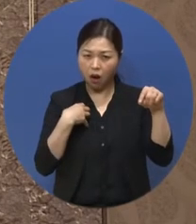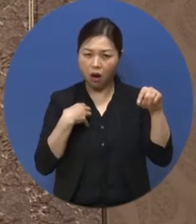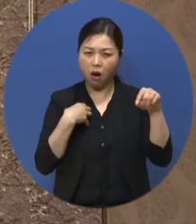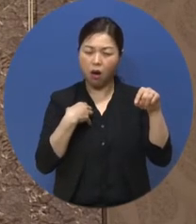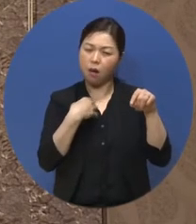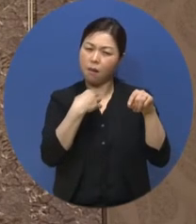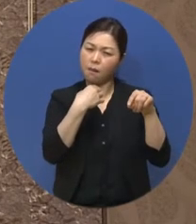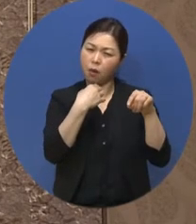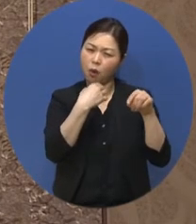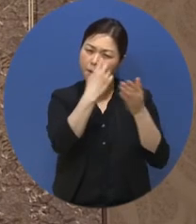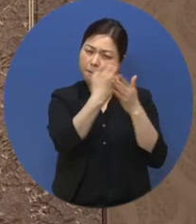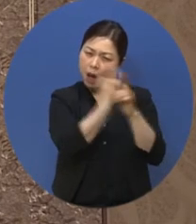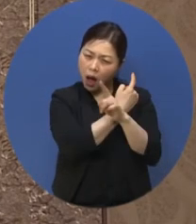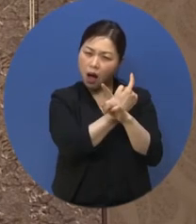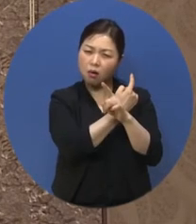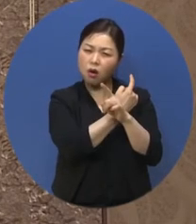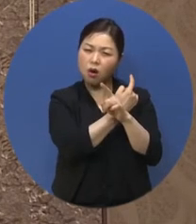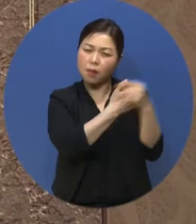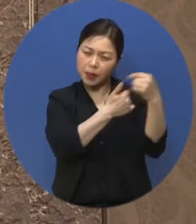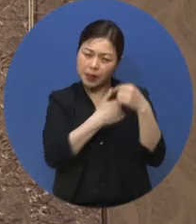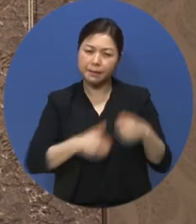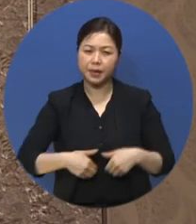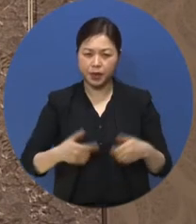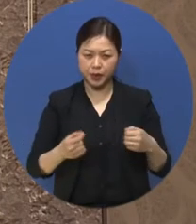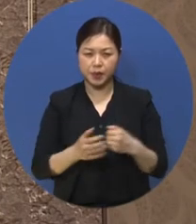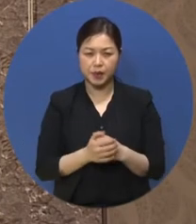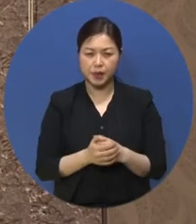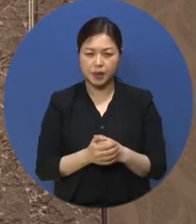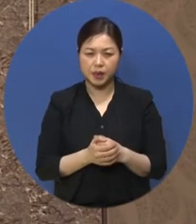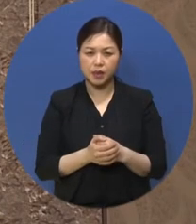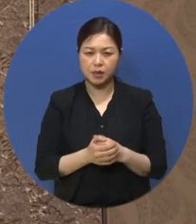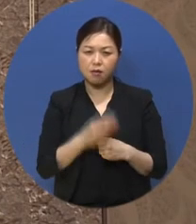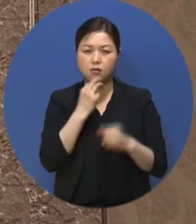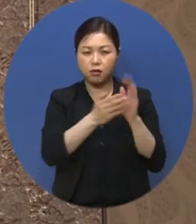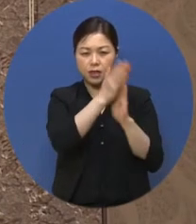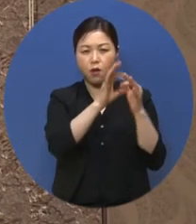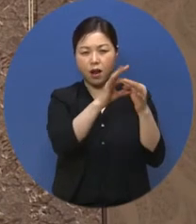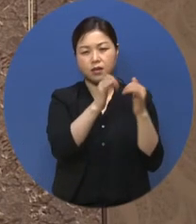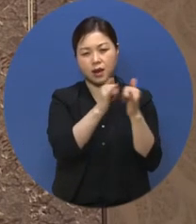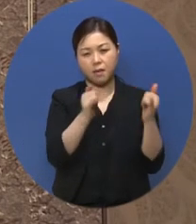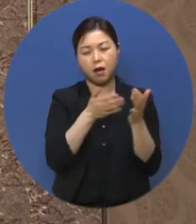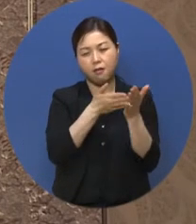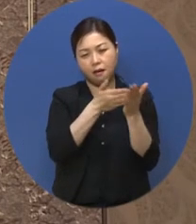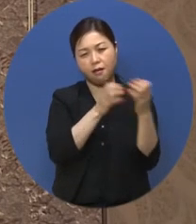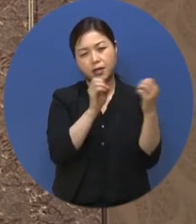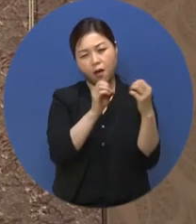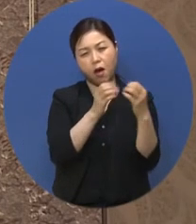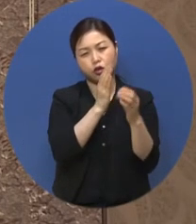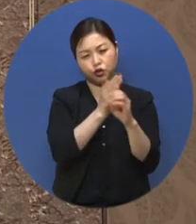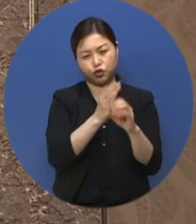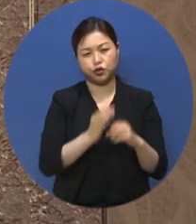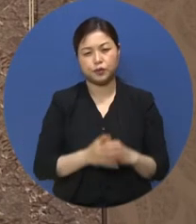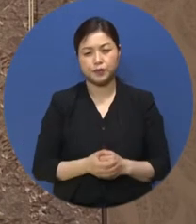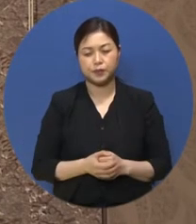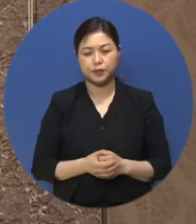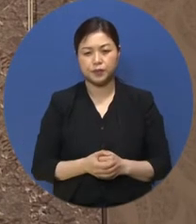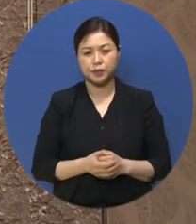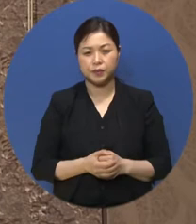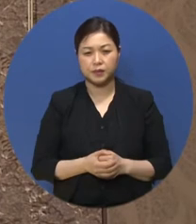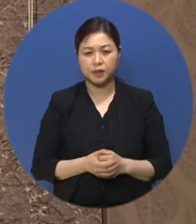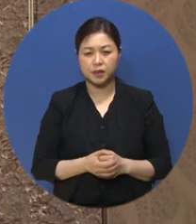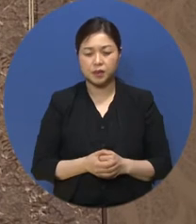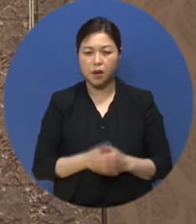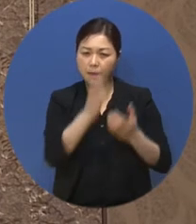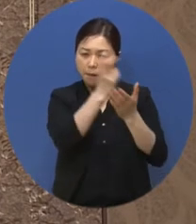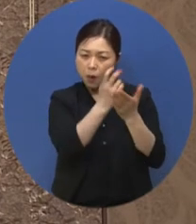그래서 얘기는 계속하고 있죠. 저도 뭐 서울시 이제 관계자들하고도 얘기도 하고 네. 그래서 그런 부분은 좀 예외조항을